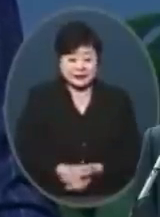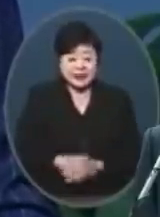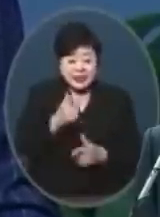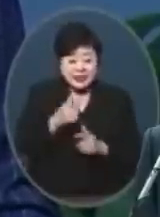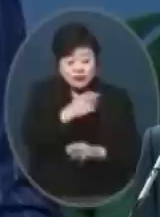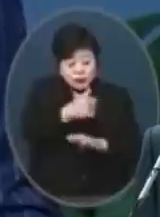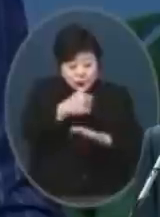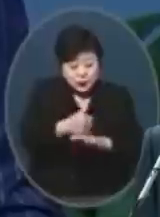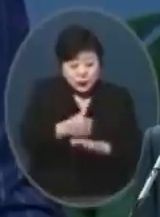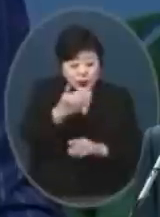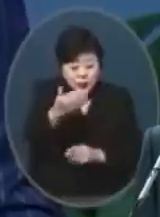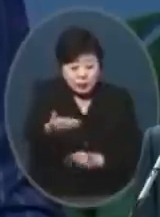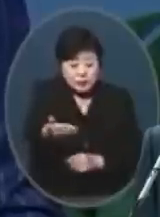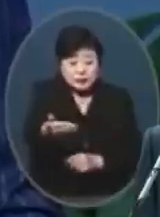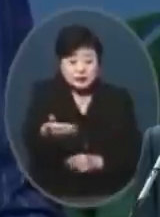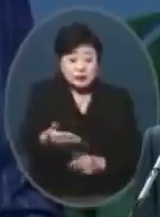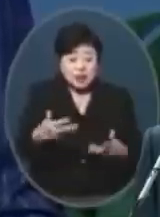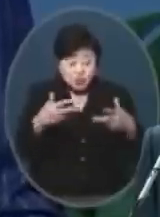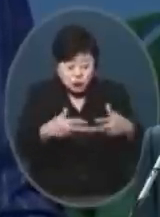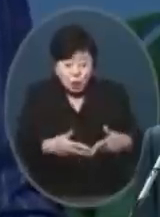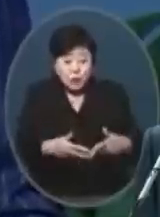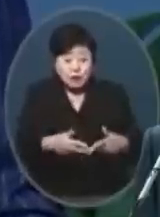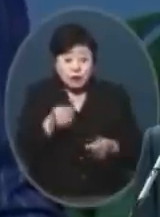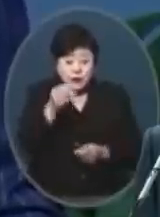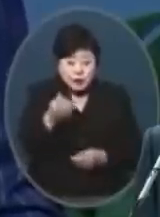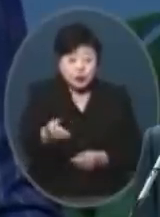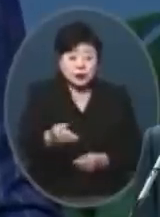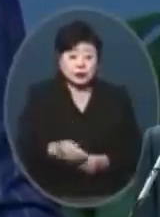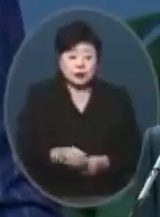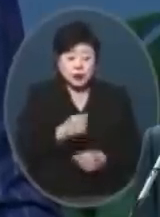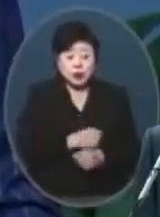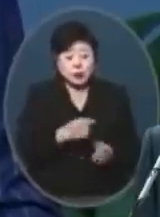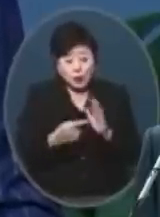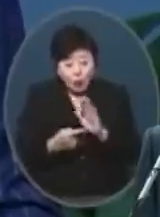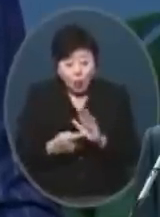예수 그리스도가 여러분의 조건이요, 여러분의 공로요,